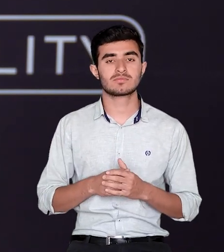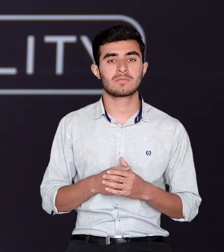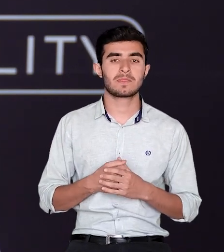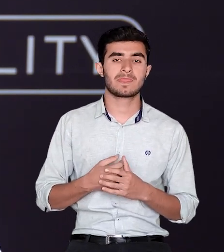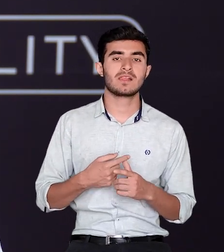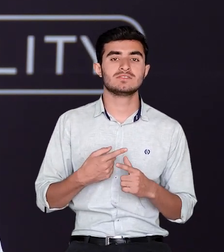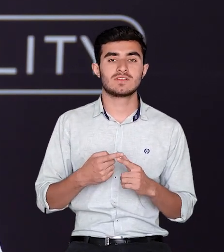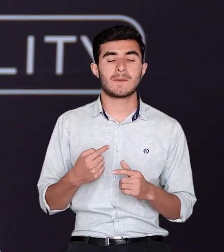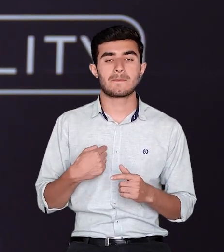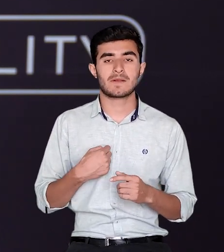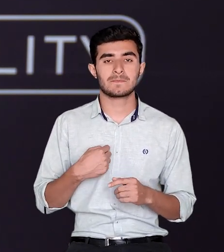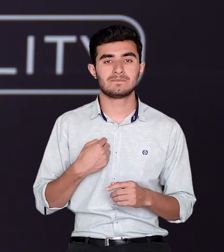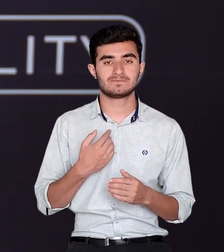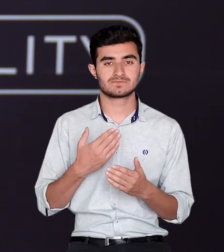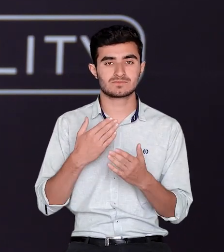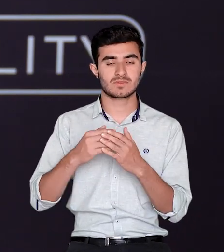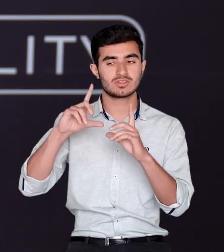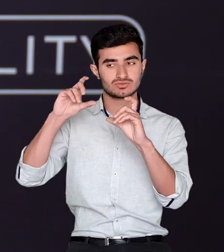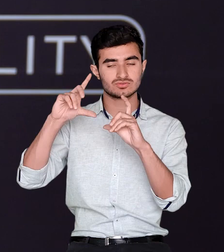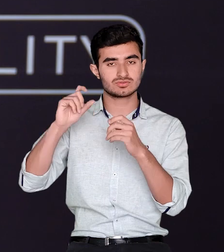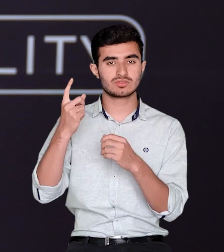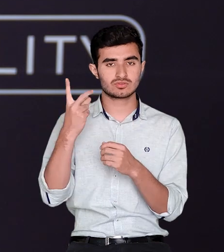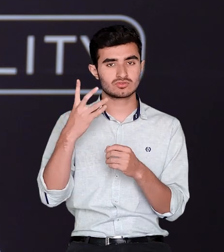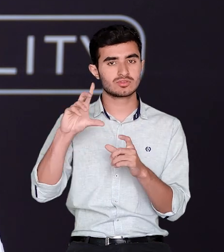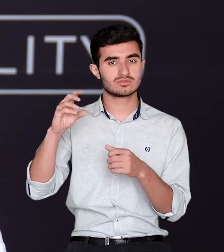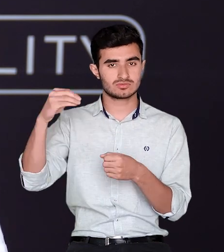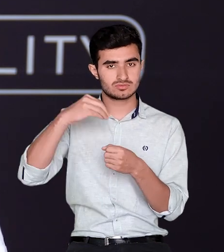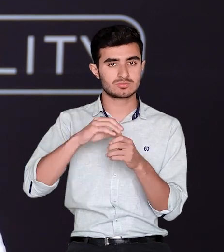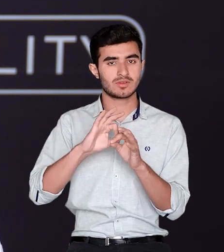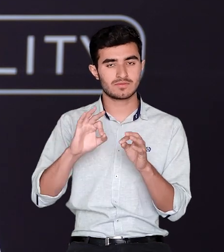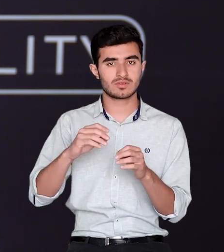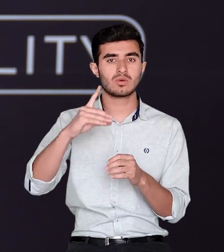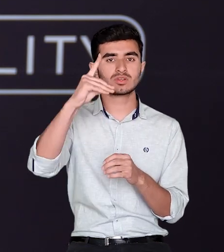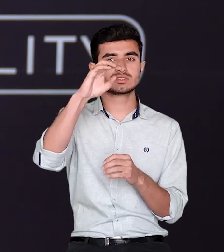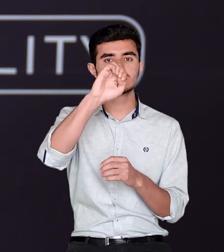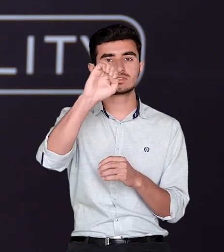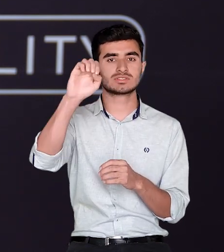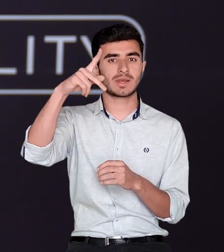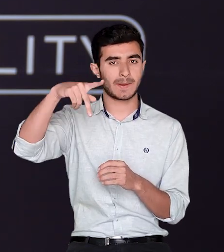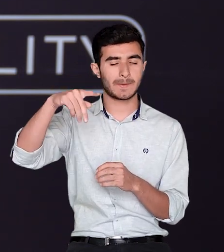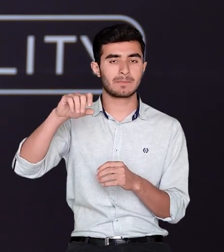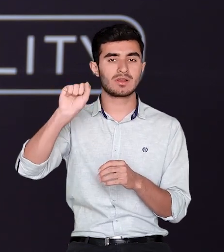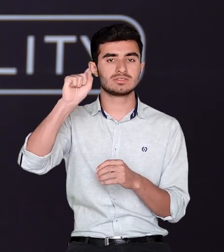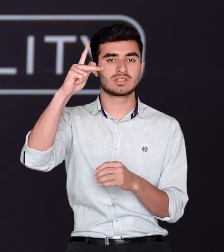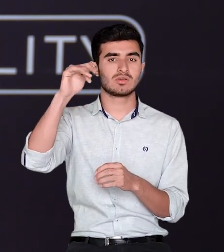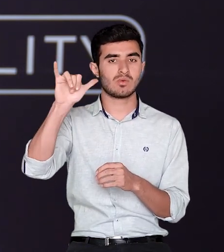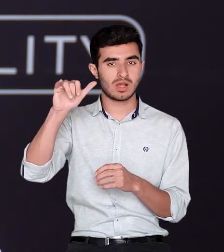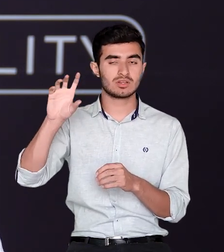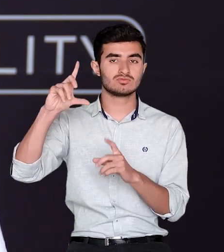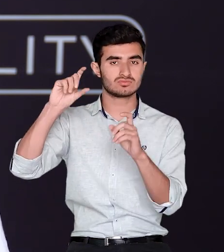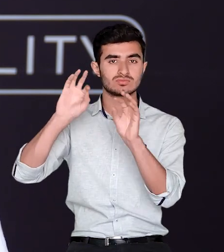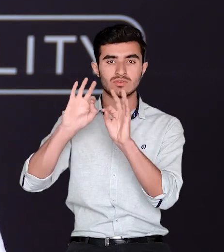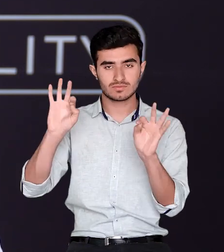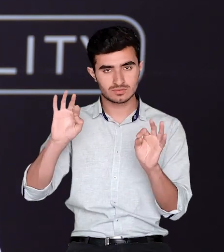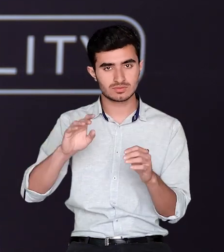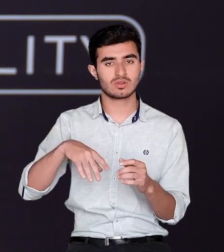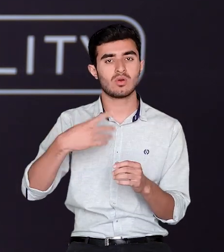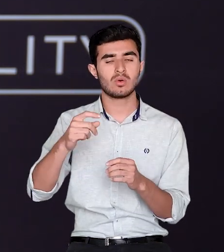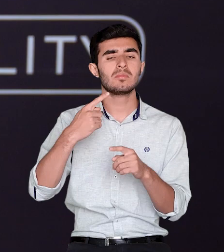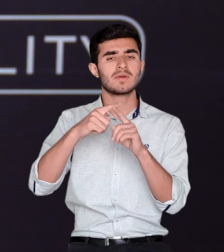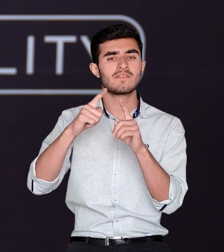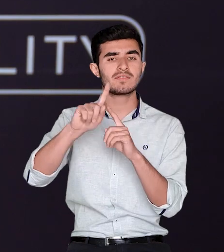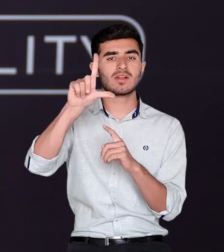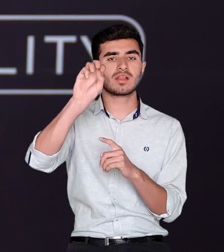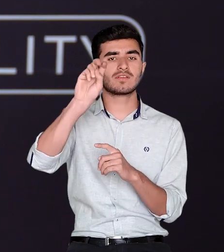फ़ोटोग्राफ किया। फिर मैंने एंड्रोमेडा को फिर से रीट्राई किया। इस तरह मैं आहिस्ता आहिस्ता बढ़ता गया। मेरे दोस्तों ने